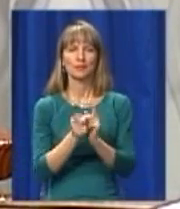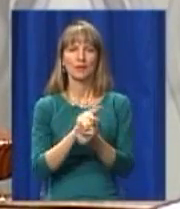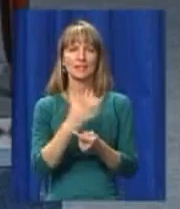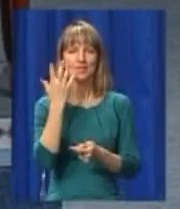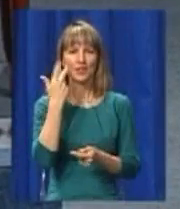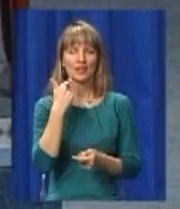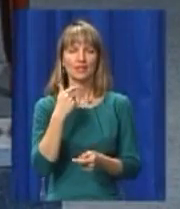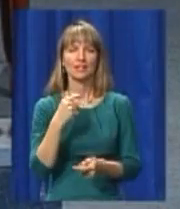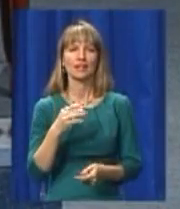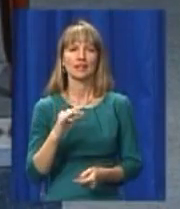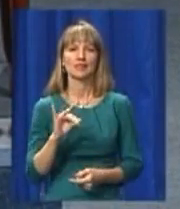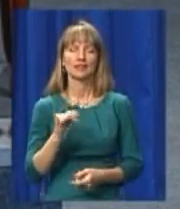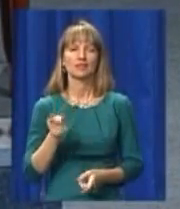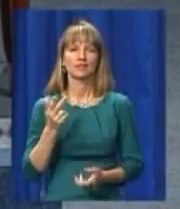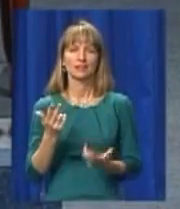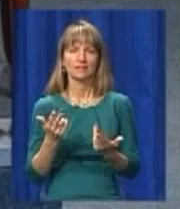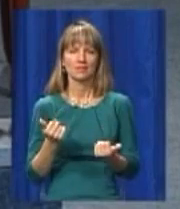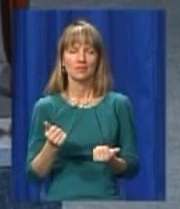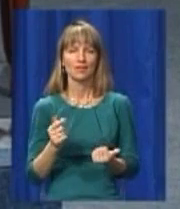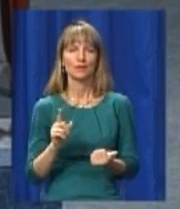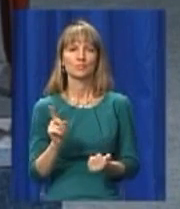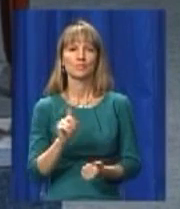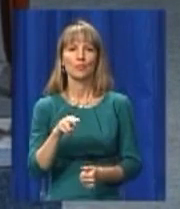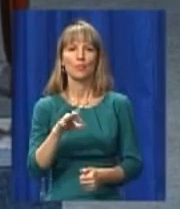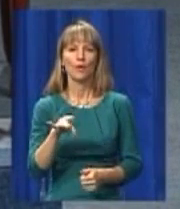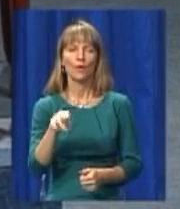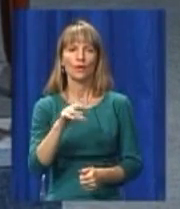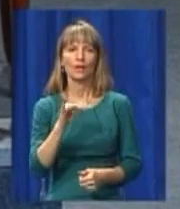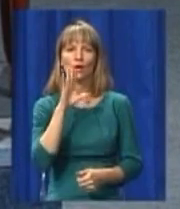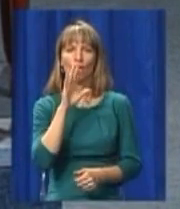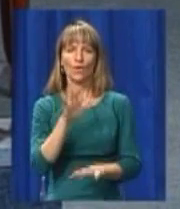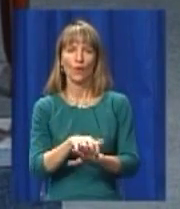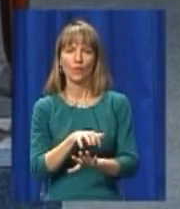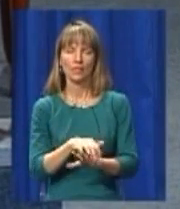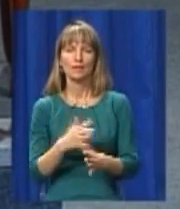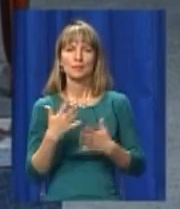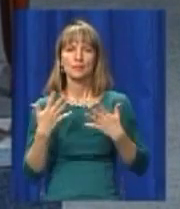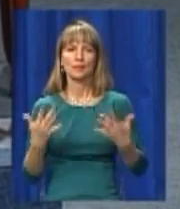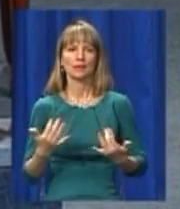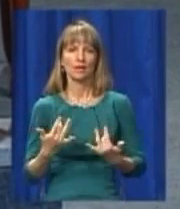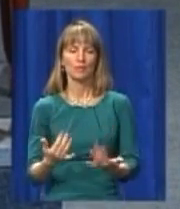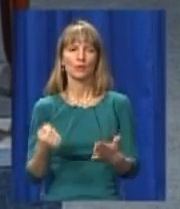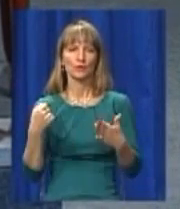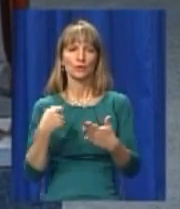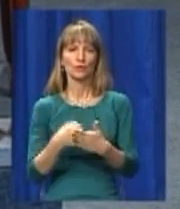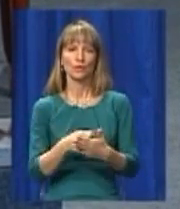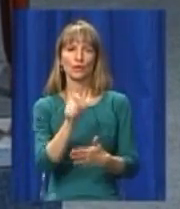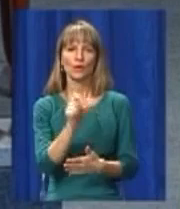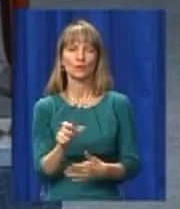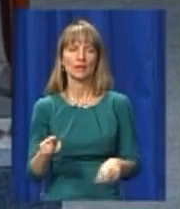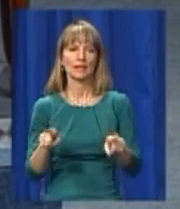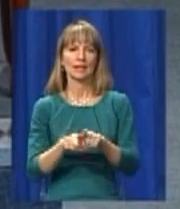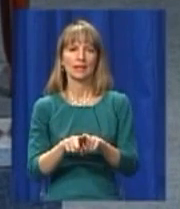Ну, с тобой цілком згідна, дійсно так, оскільки породисті коти, вони більш вибагливіші до людських